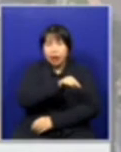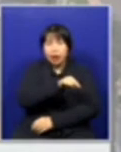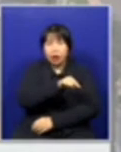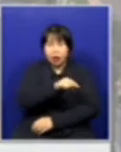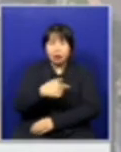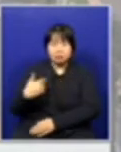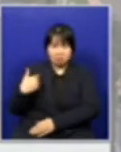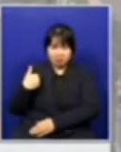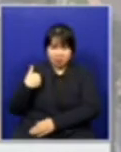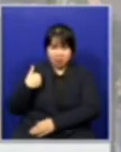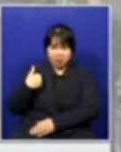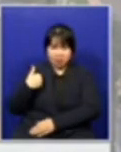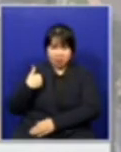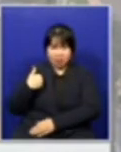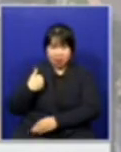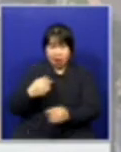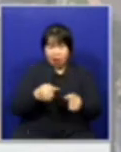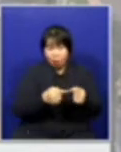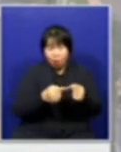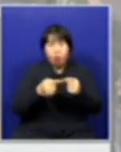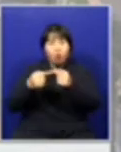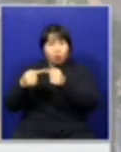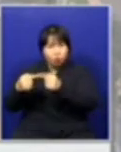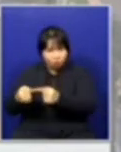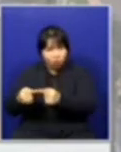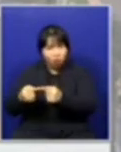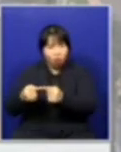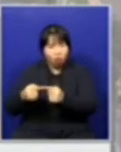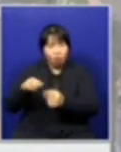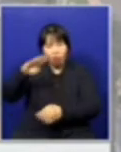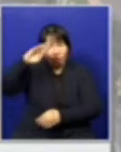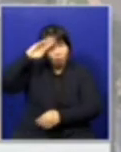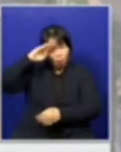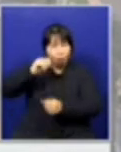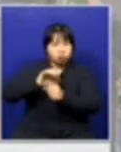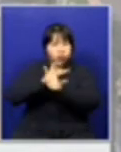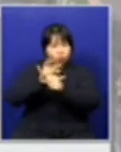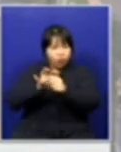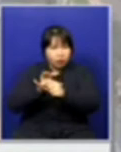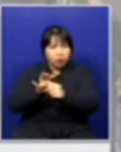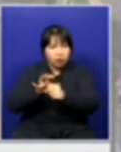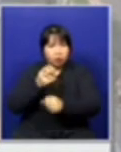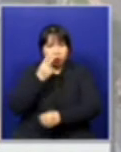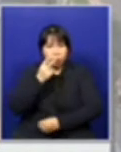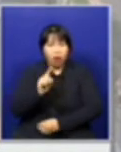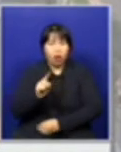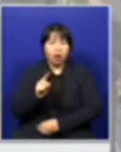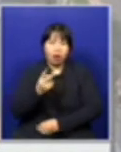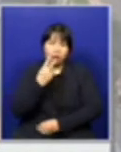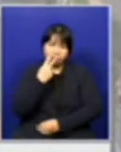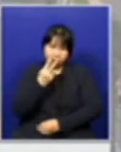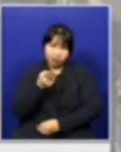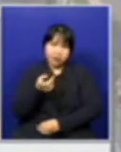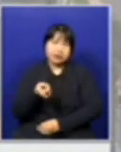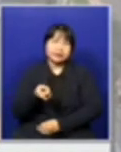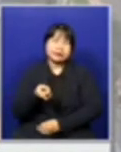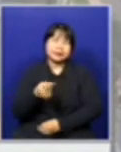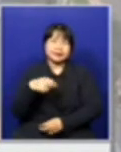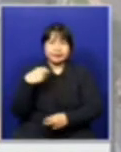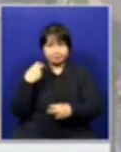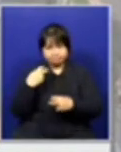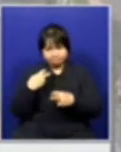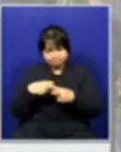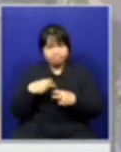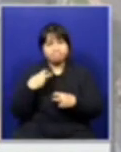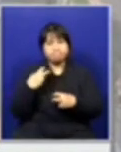ราะนั้นพอวิกฤตโคโรนาเข้ามาไม่ต้องมองภาพอะไรก็จะเห็นเลยว่ามันลำบากม